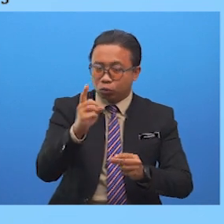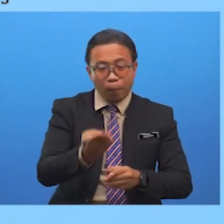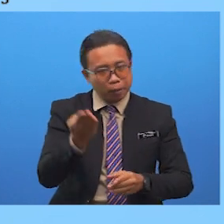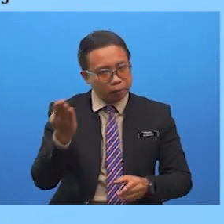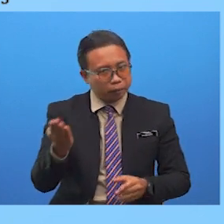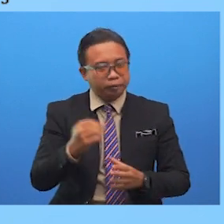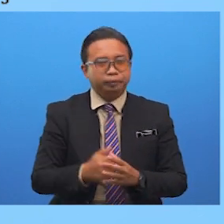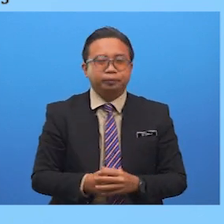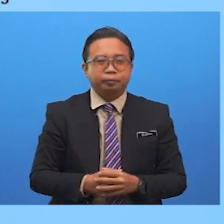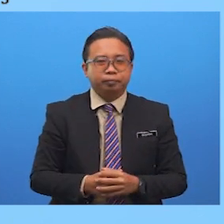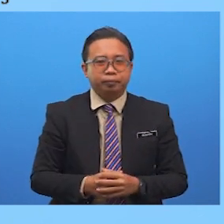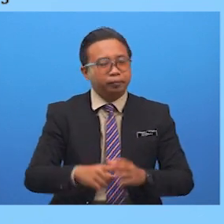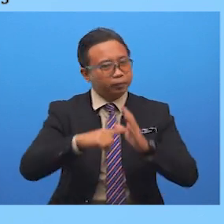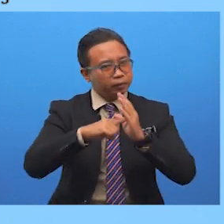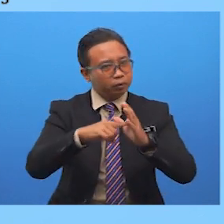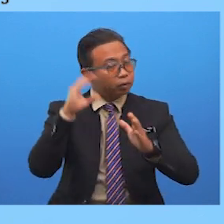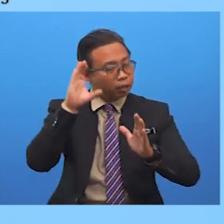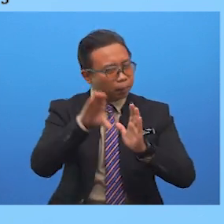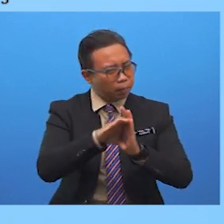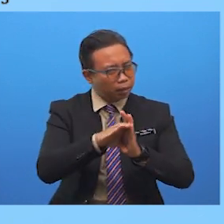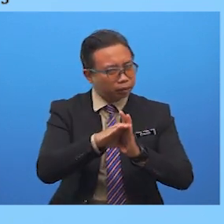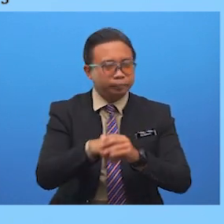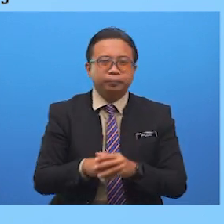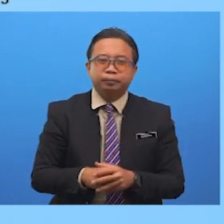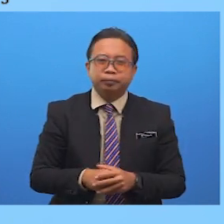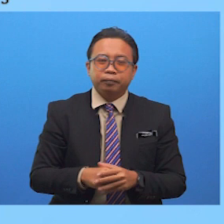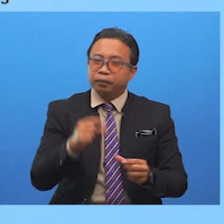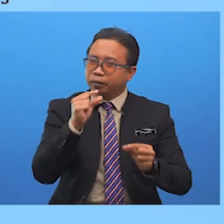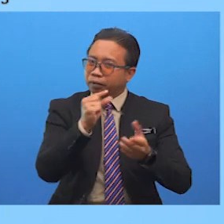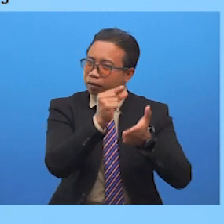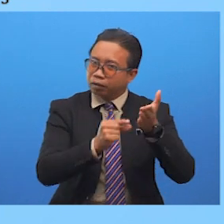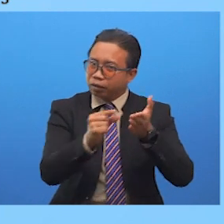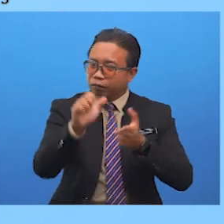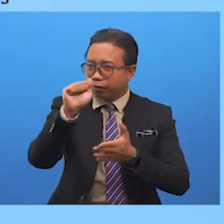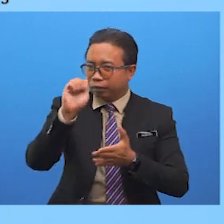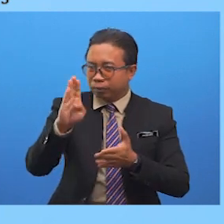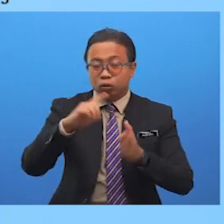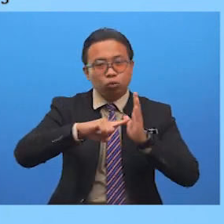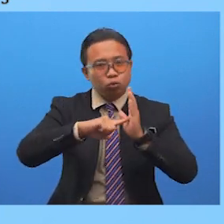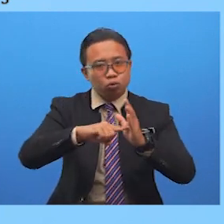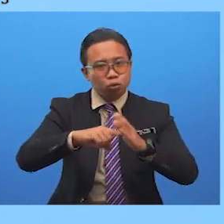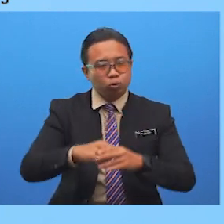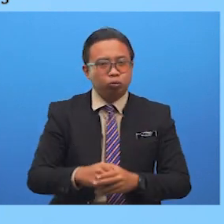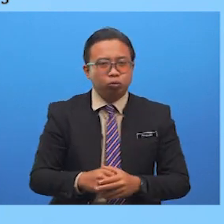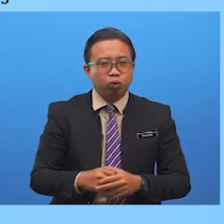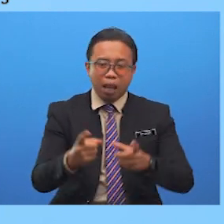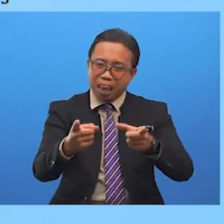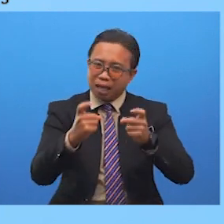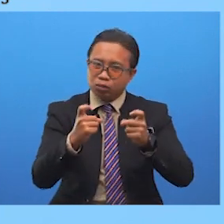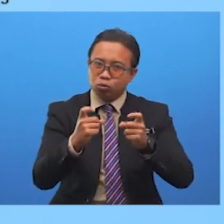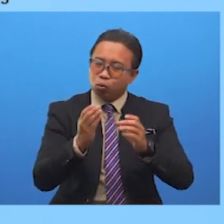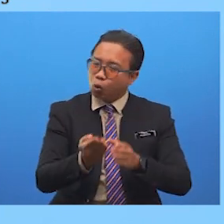objek berdasarkan gambar rajah tersebut graph Ebi menunjukkan bahwa